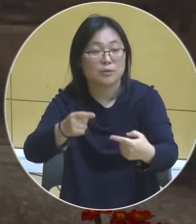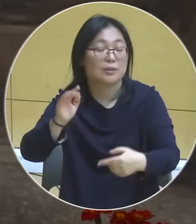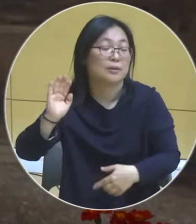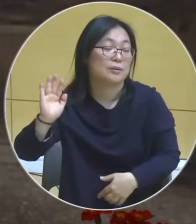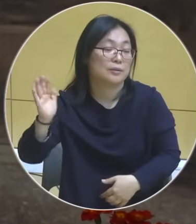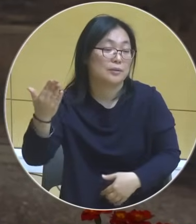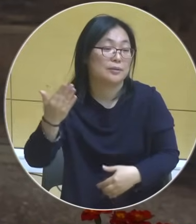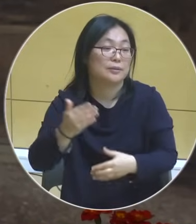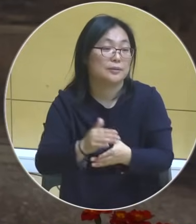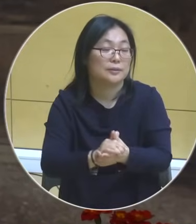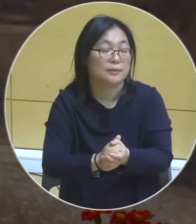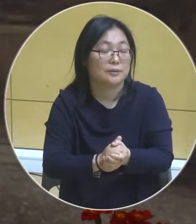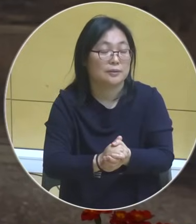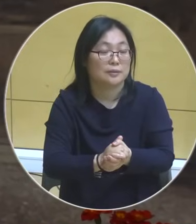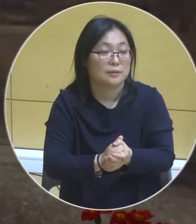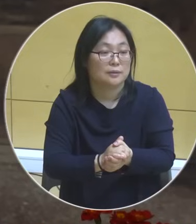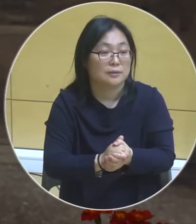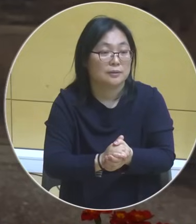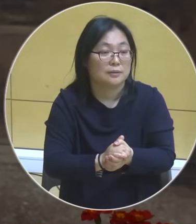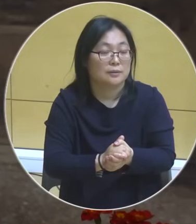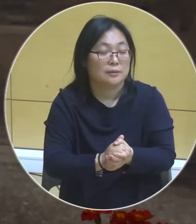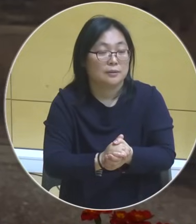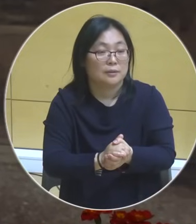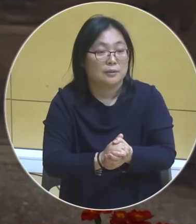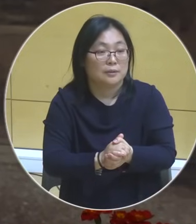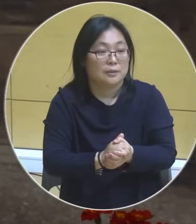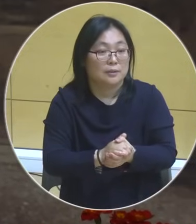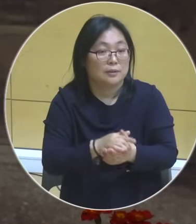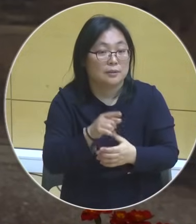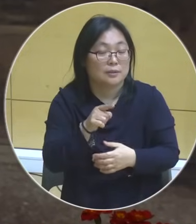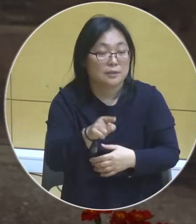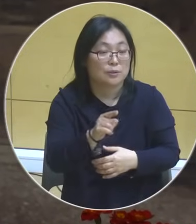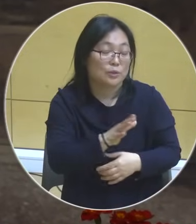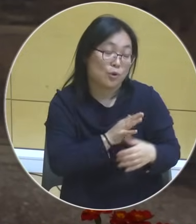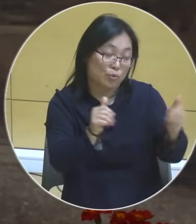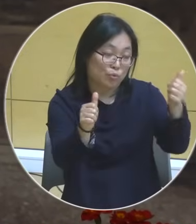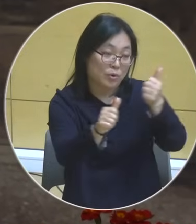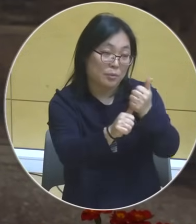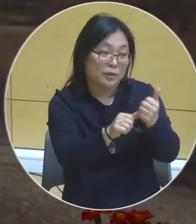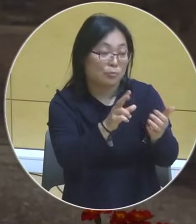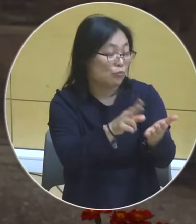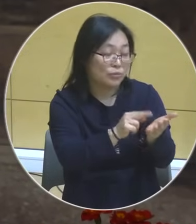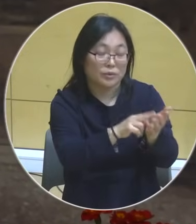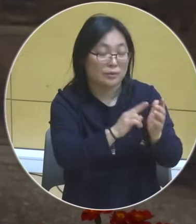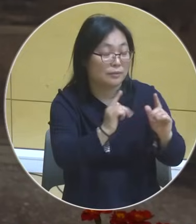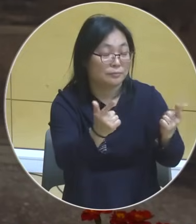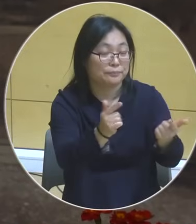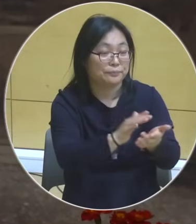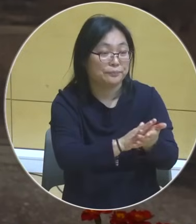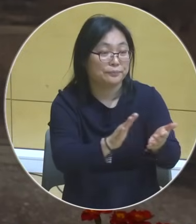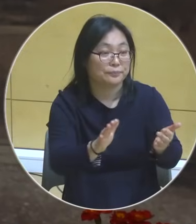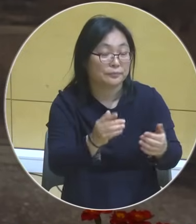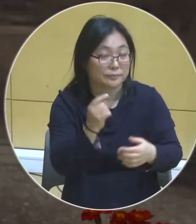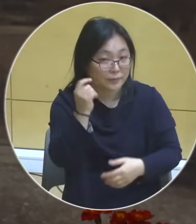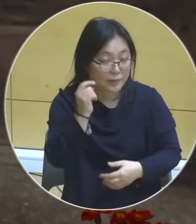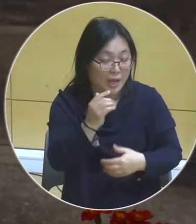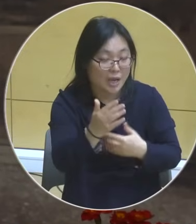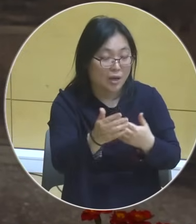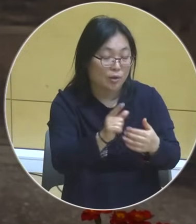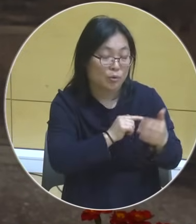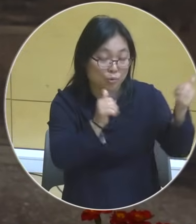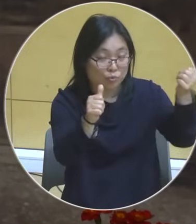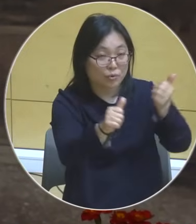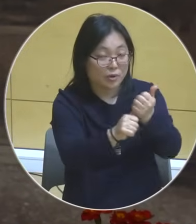것입니다. 그런데 그것이 자기만의 문제는 아니었습니다. 그로 하여금 깨닫게 했던